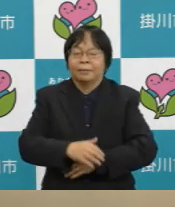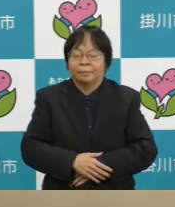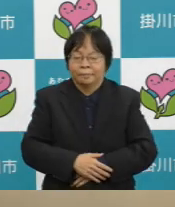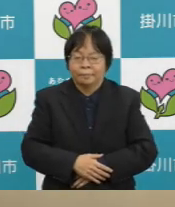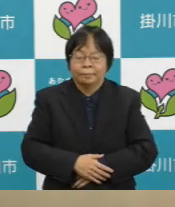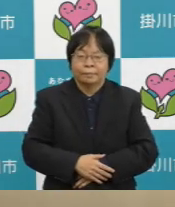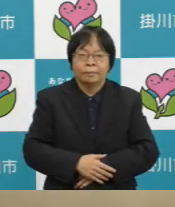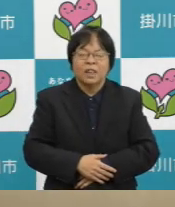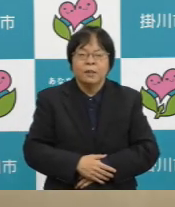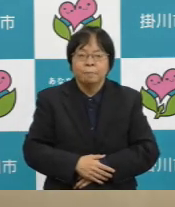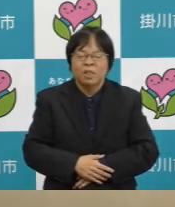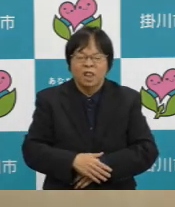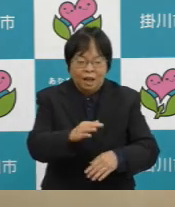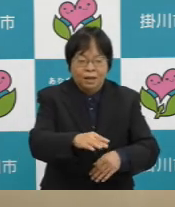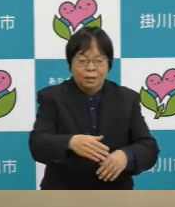上流部の